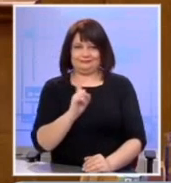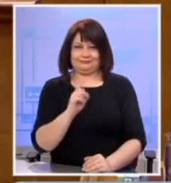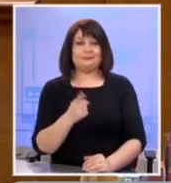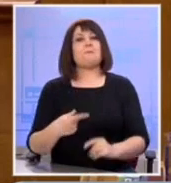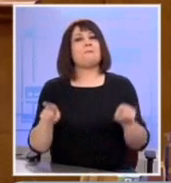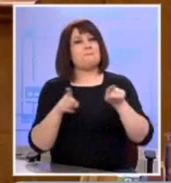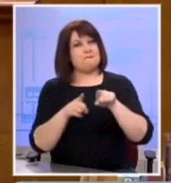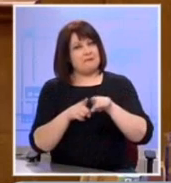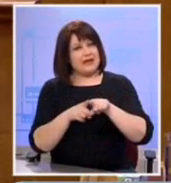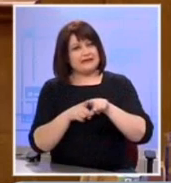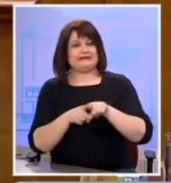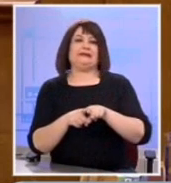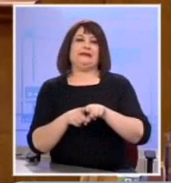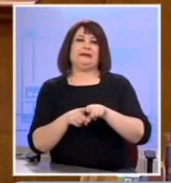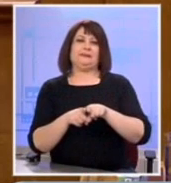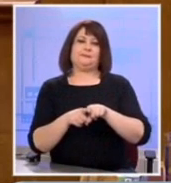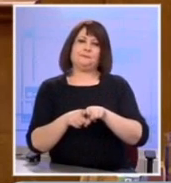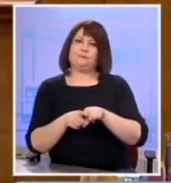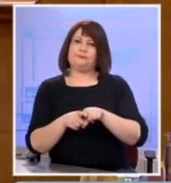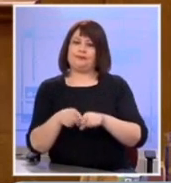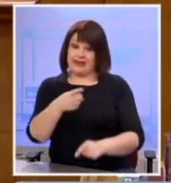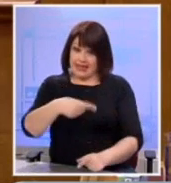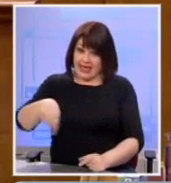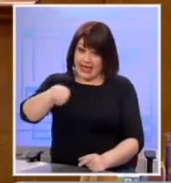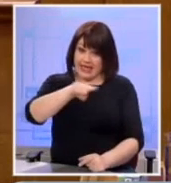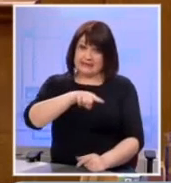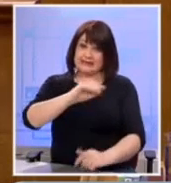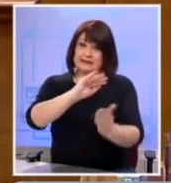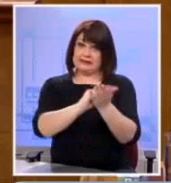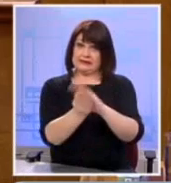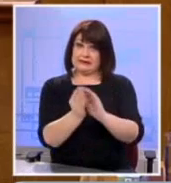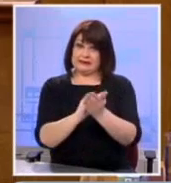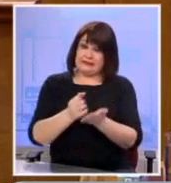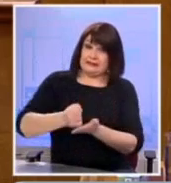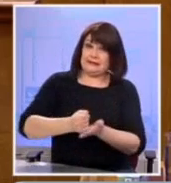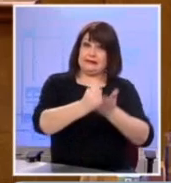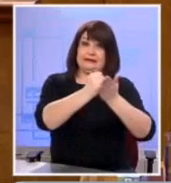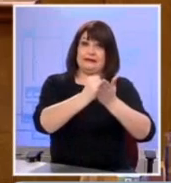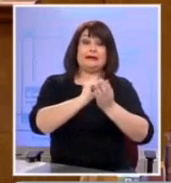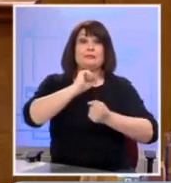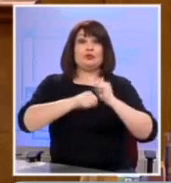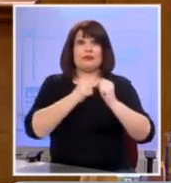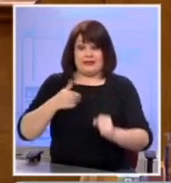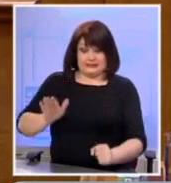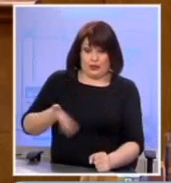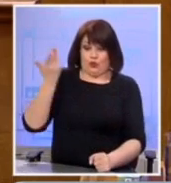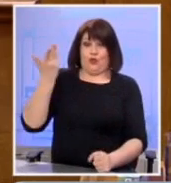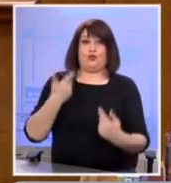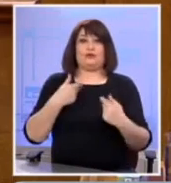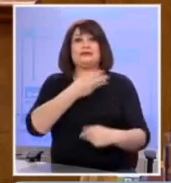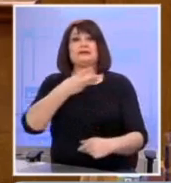πυλώνες της διαπλοκής και της εξυπηρέτησης αυτής της στρατηγικής, παλεύετε με νύχια και με δόντια να γίνουμε